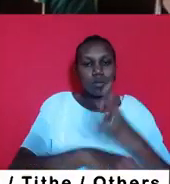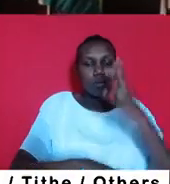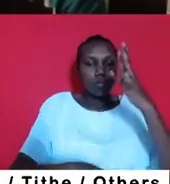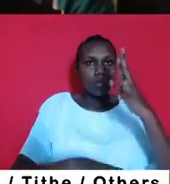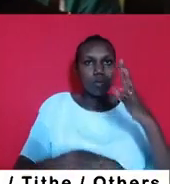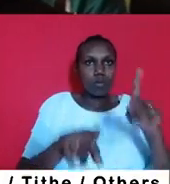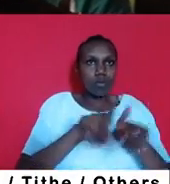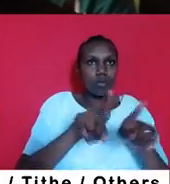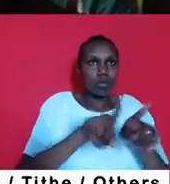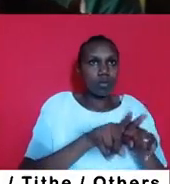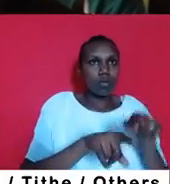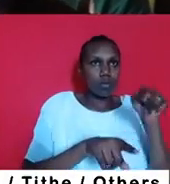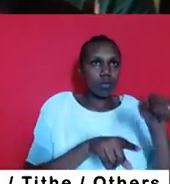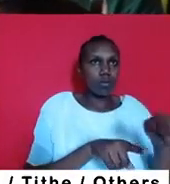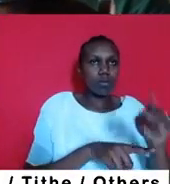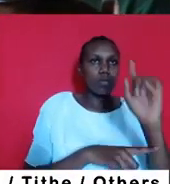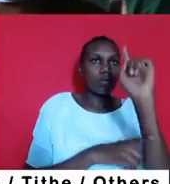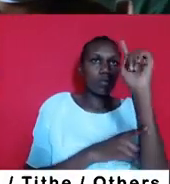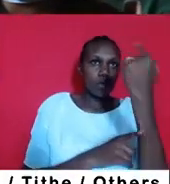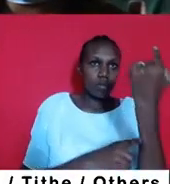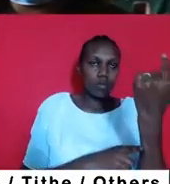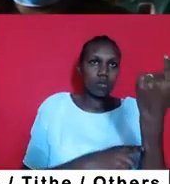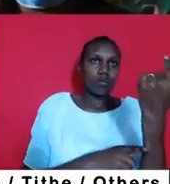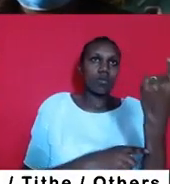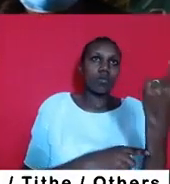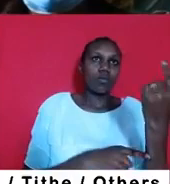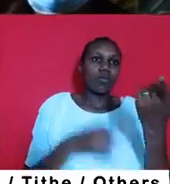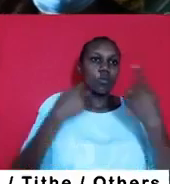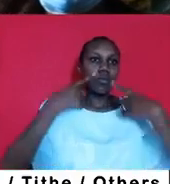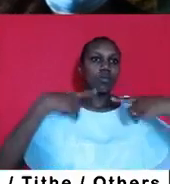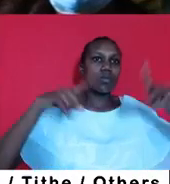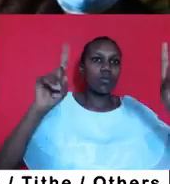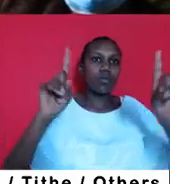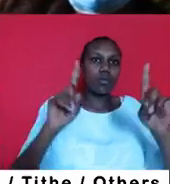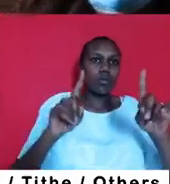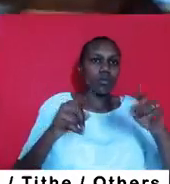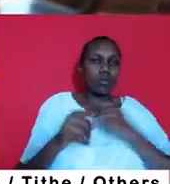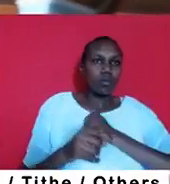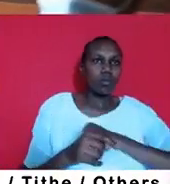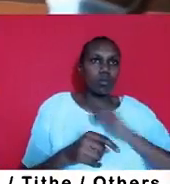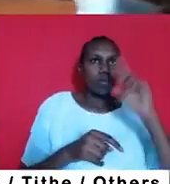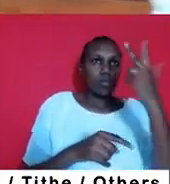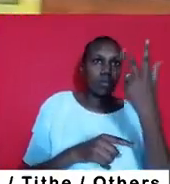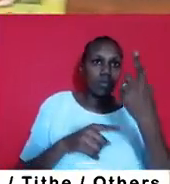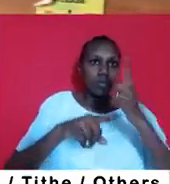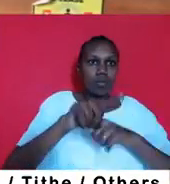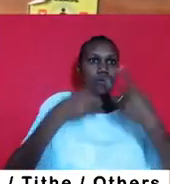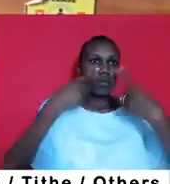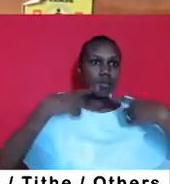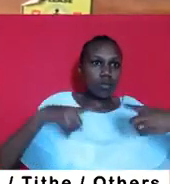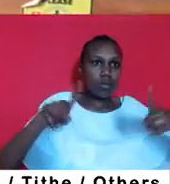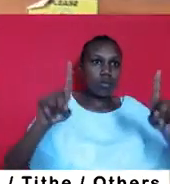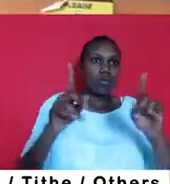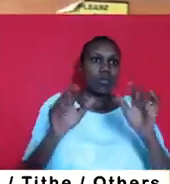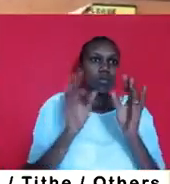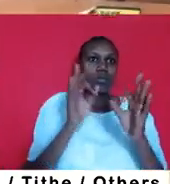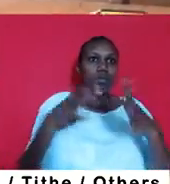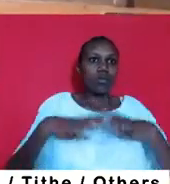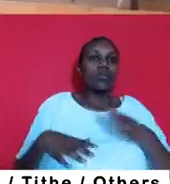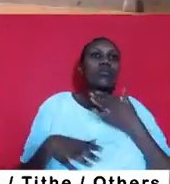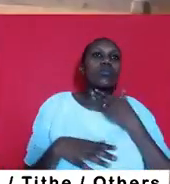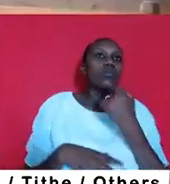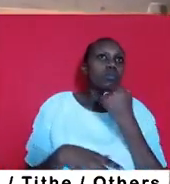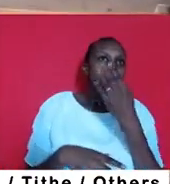Na hili ndilo tangazo la 3. Mtu yeyote ambaye angekuwa na jambo